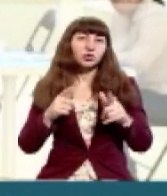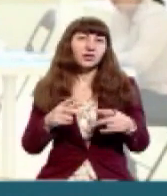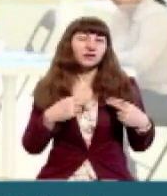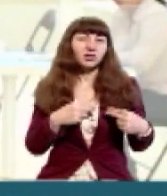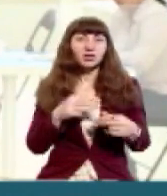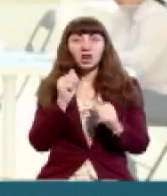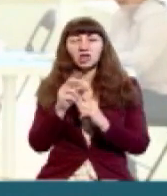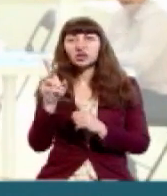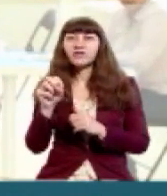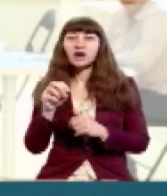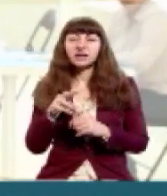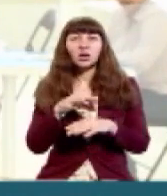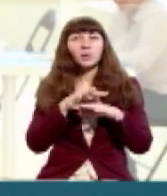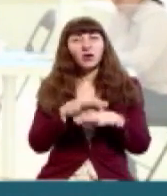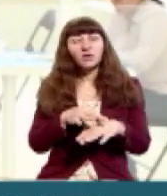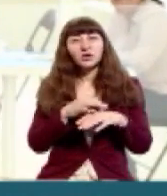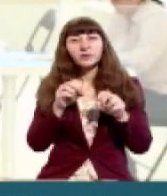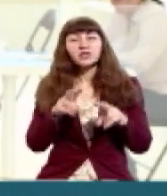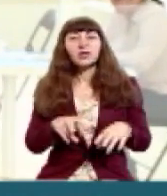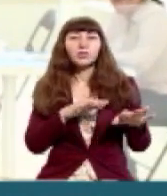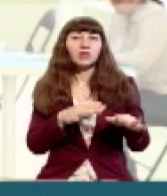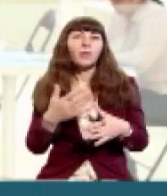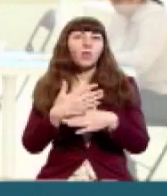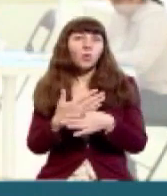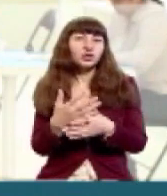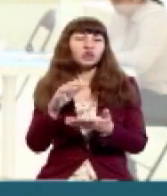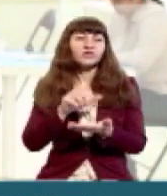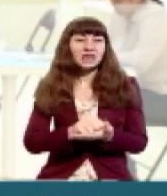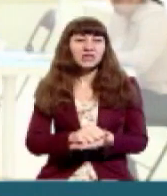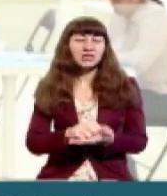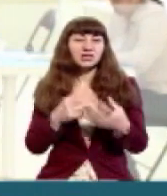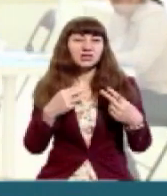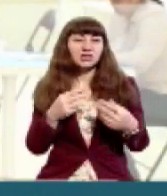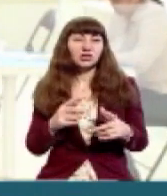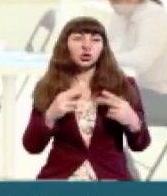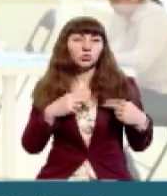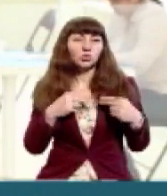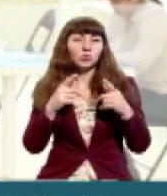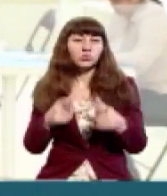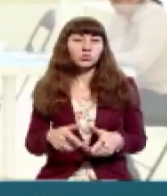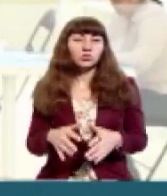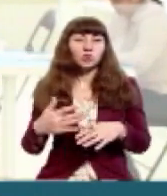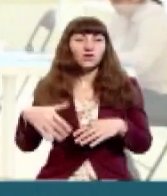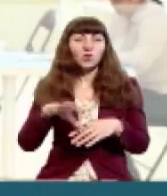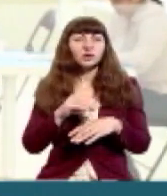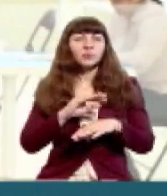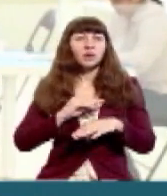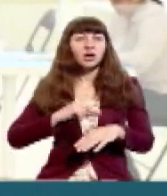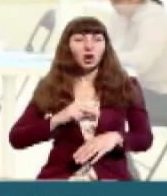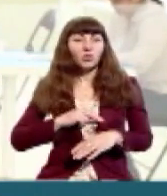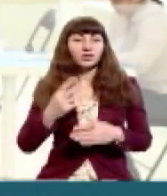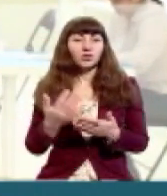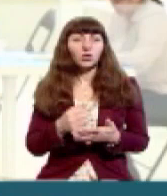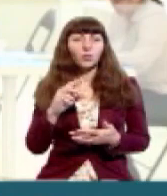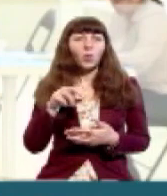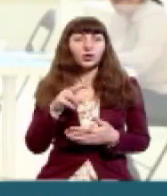жұмысқа орналасуға жәрдемдесу мақсатында әр 90 сайын арнайы жәрменке өткізіледі. Жалпы жұмыс бақылауда міндетті түрде өз